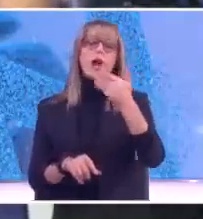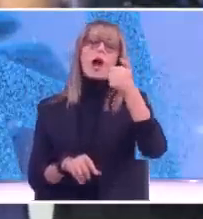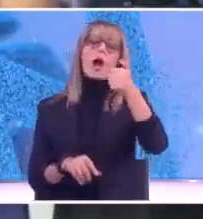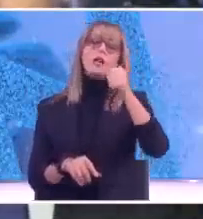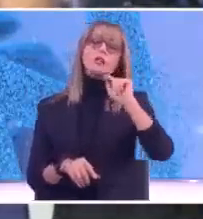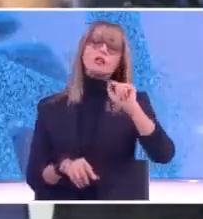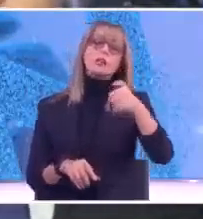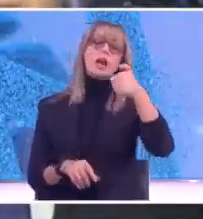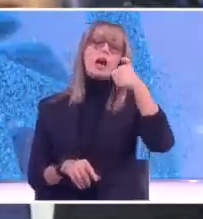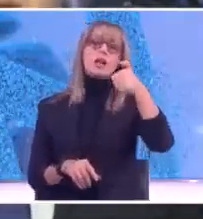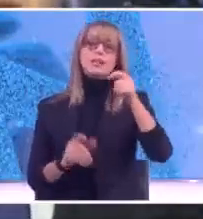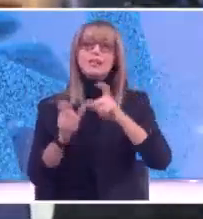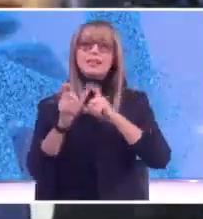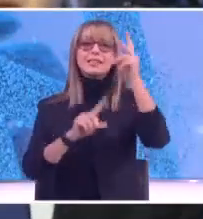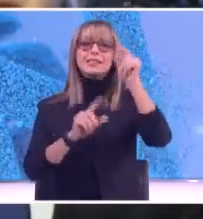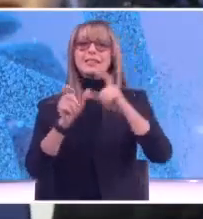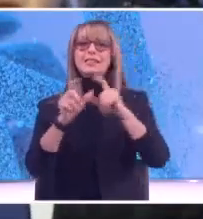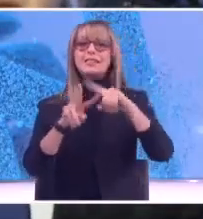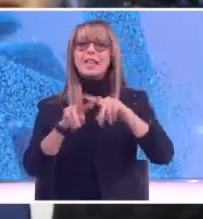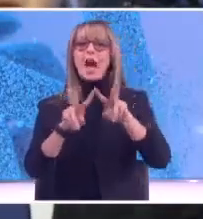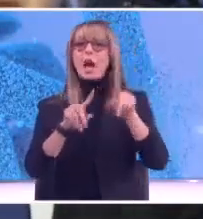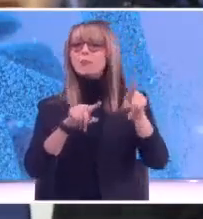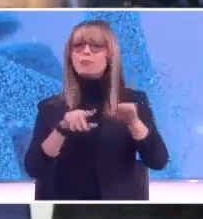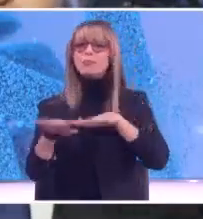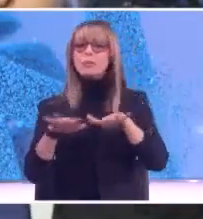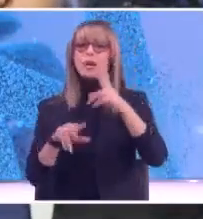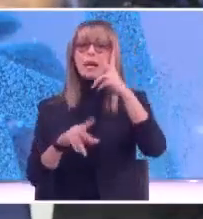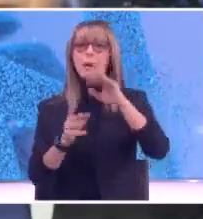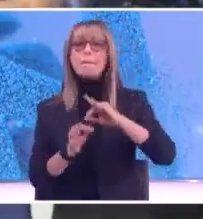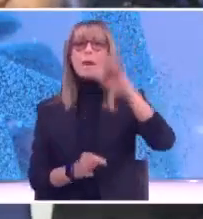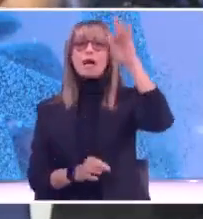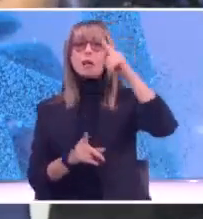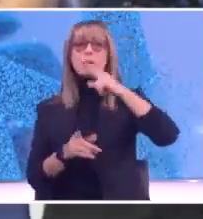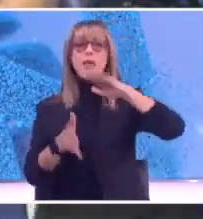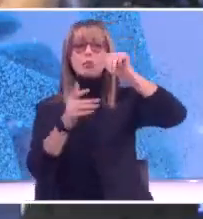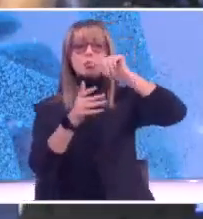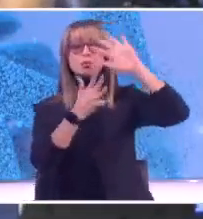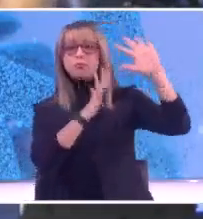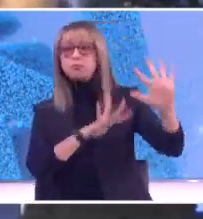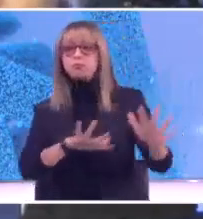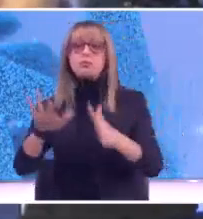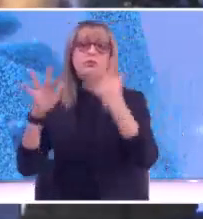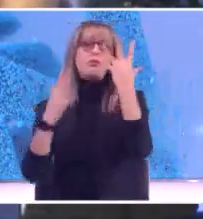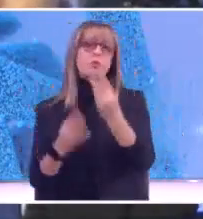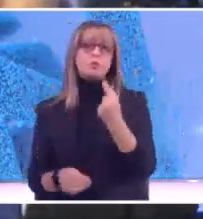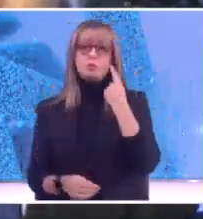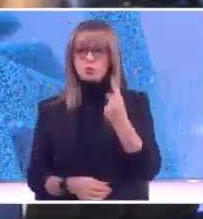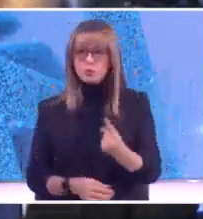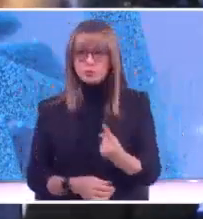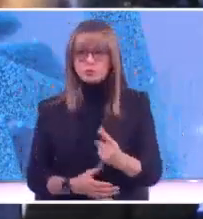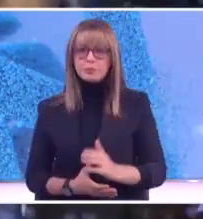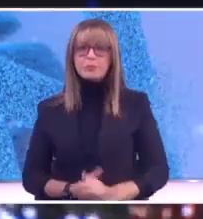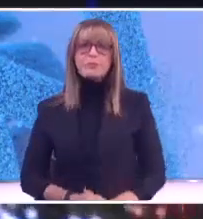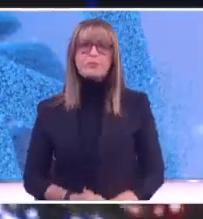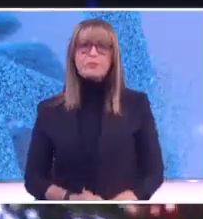6.6 idi galiba Sisam depremi. 2 metrelik tsunami dalgası yarattı.